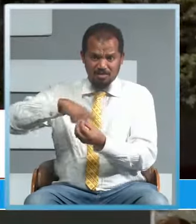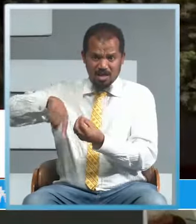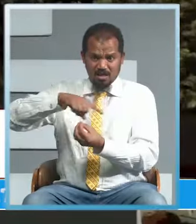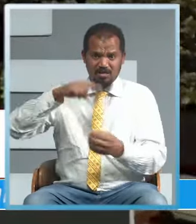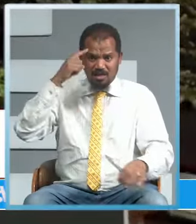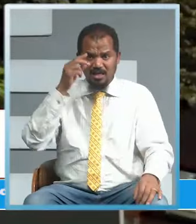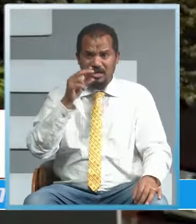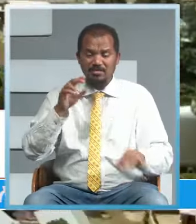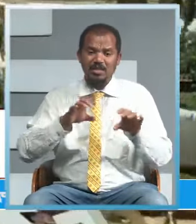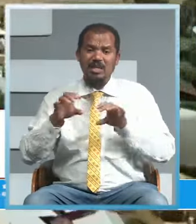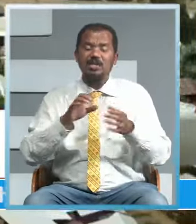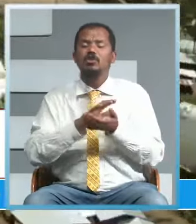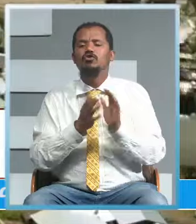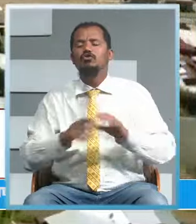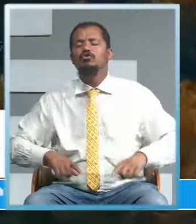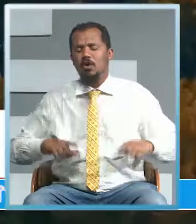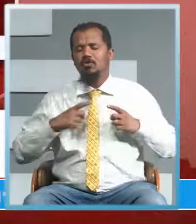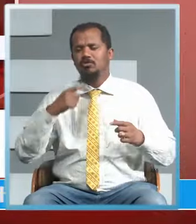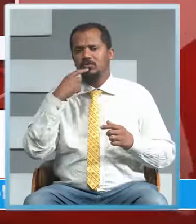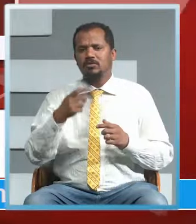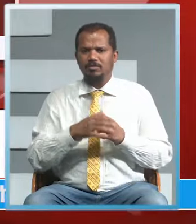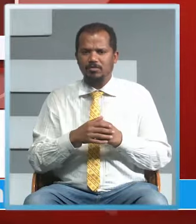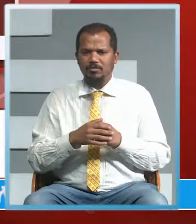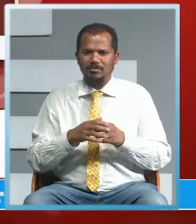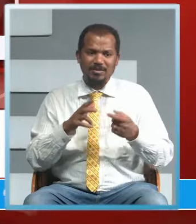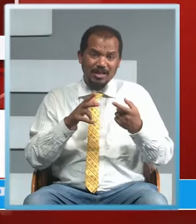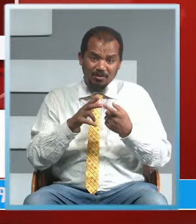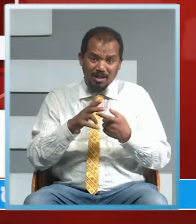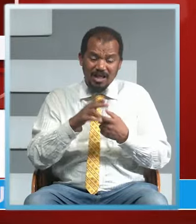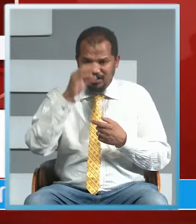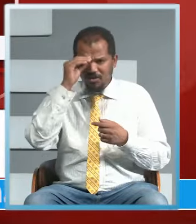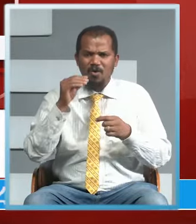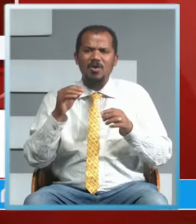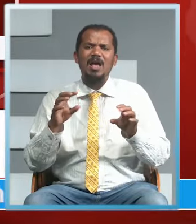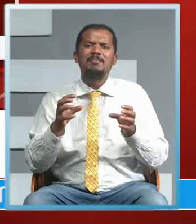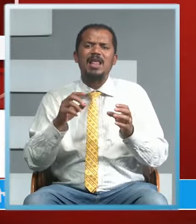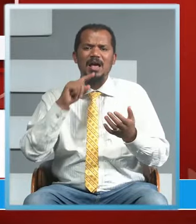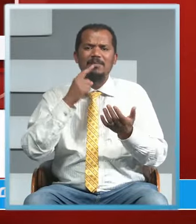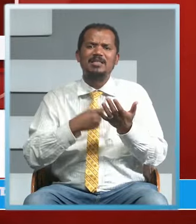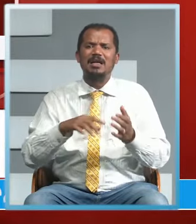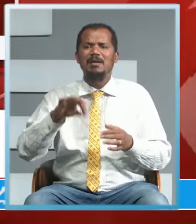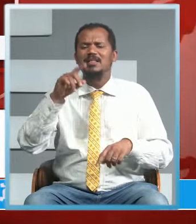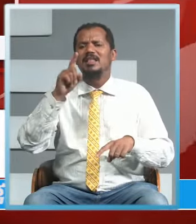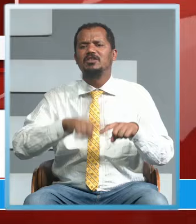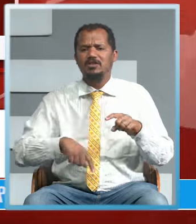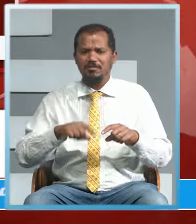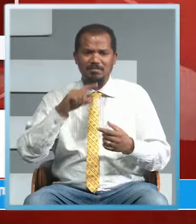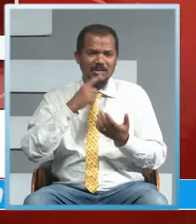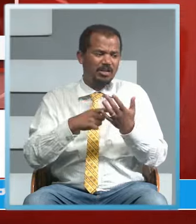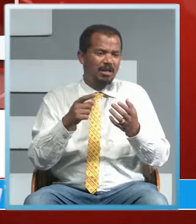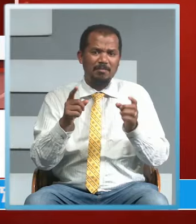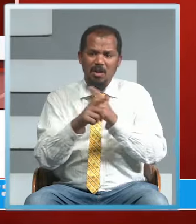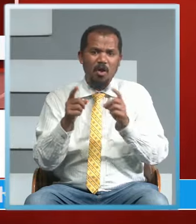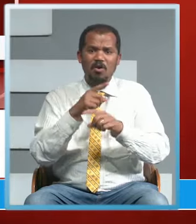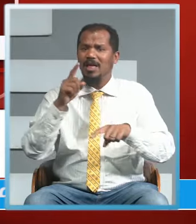አካባቢዎችንም ታሳቢ እያደረገ እንዲሆን ነዋሪዎቹ ተናግረዋል። ኢንተርኔት ሲቋረጥ እንግዲህ ሰው ከሚዲያ መረጃ ማግኘት አይችልም፣ መረጃ መለዋወጥ አይችልም